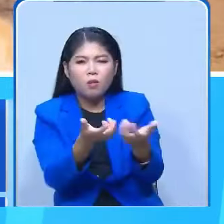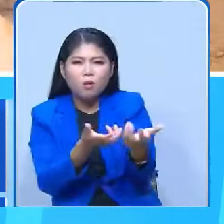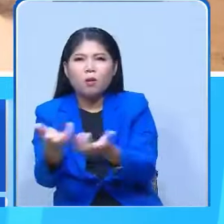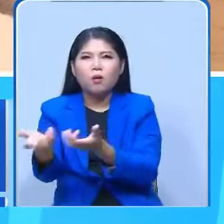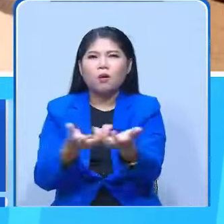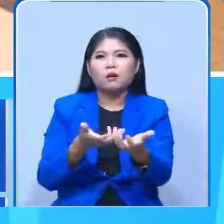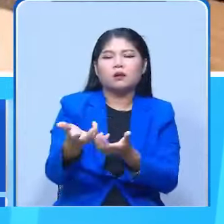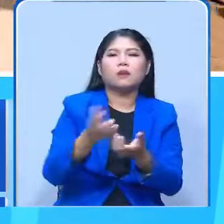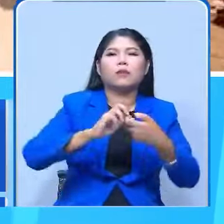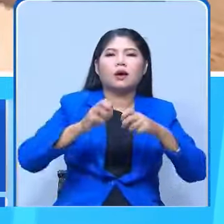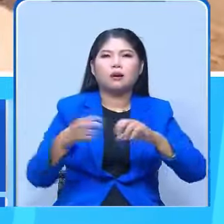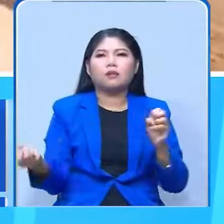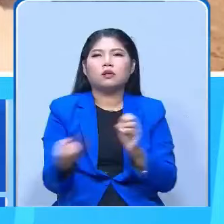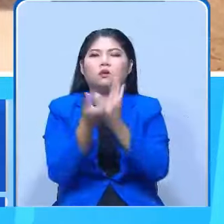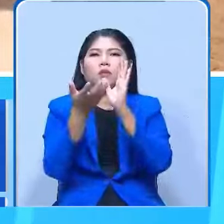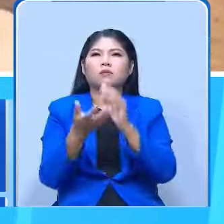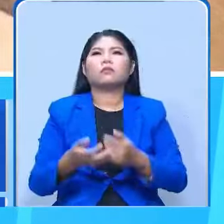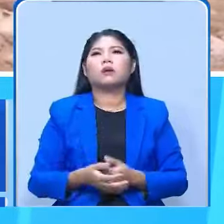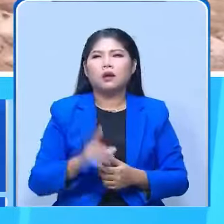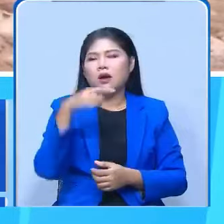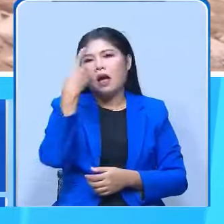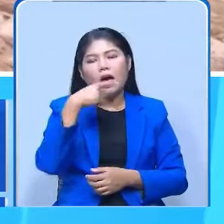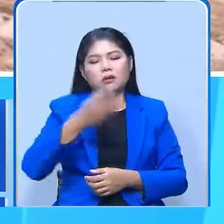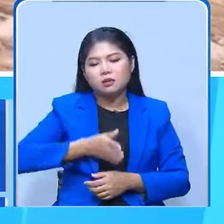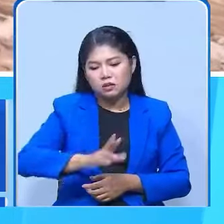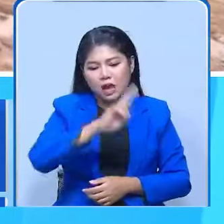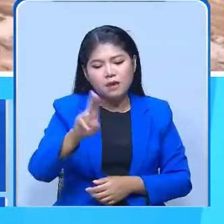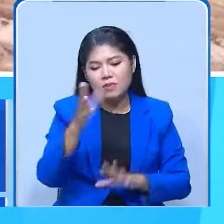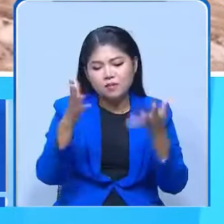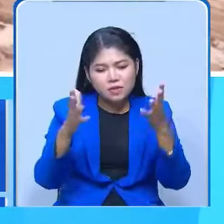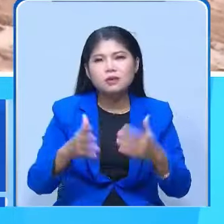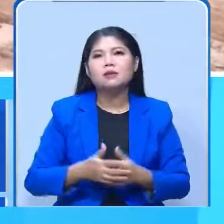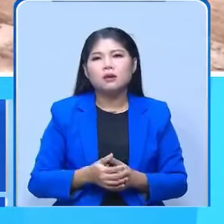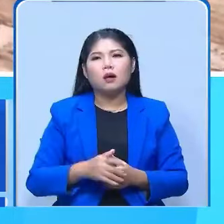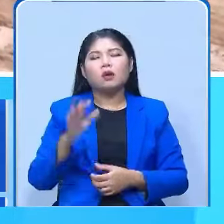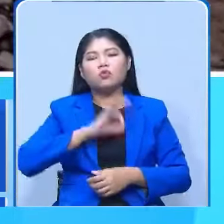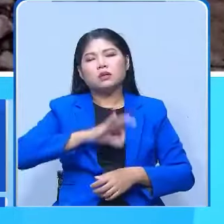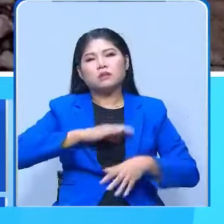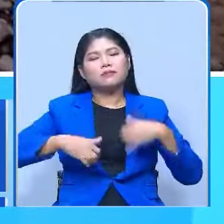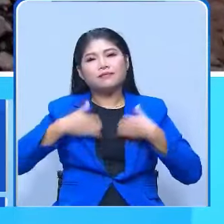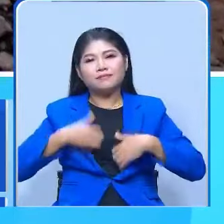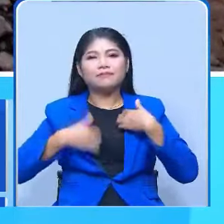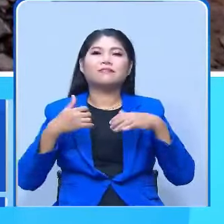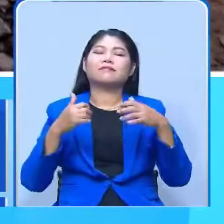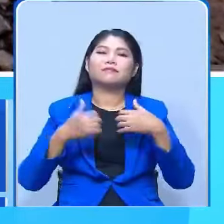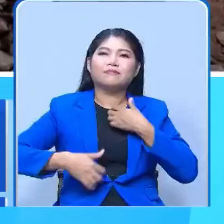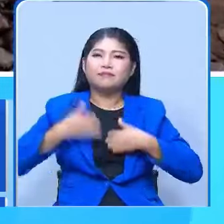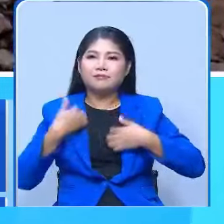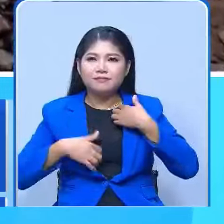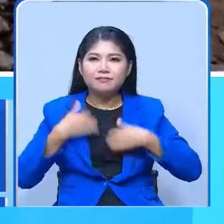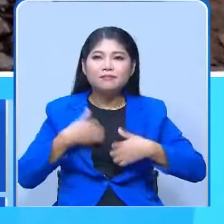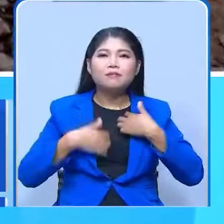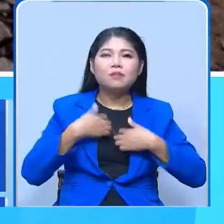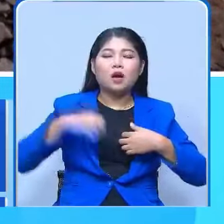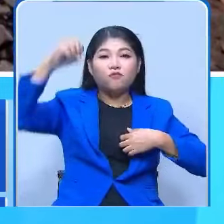คะเดือดร้อนไหมล่ะก็เดือดร้อนถ้าใครไม่ผ่านเนี่ยก็ไม่รู้จริงๆว่าจะเป็นแบบน ี้ ถูกไหมคะคุณผู้ชมทีนี้เนี่ยไฟส่อง